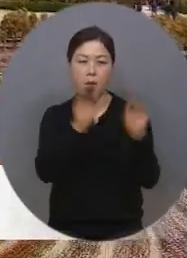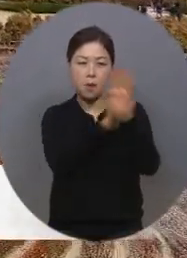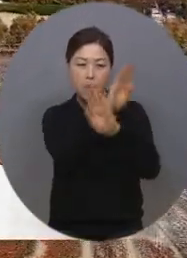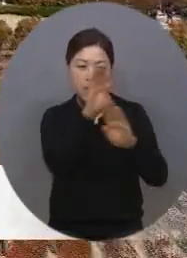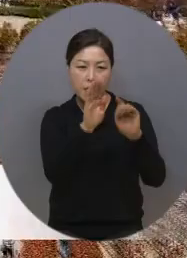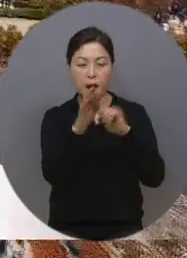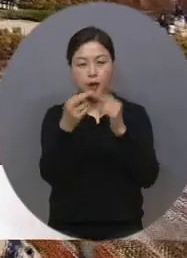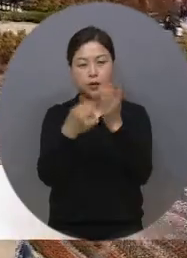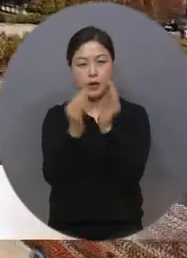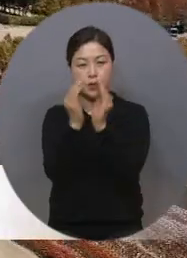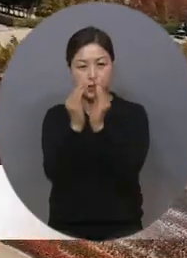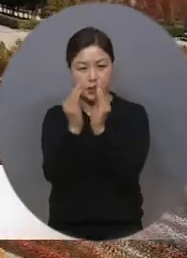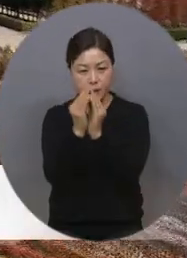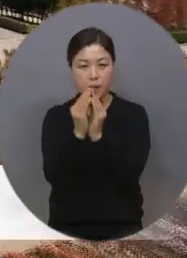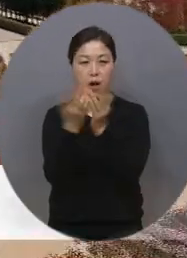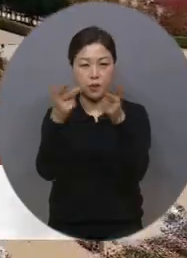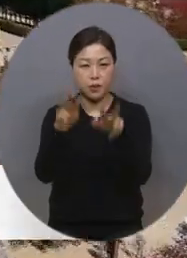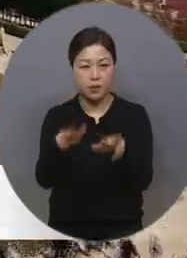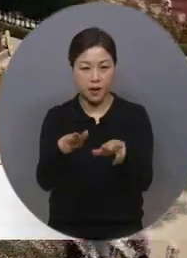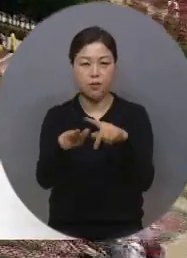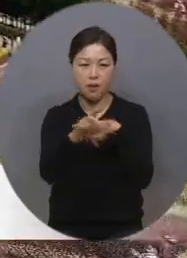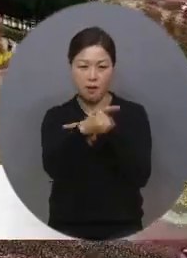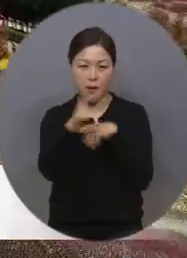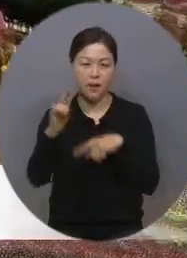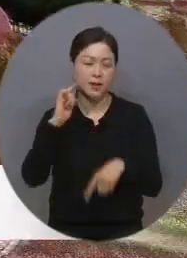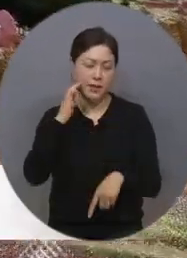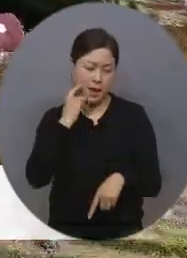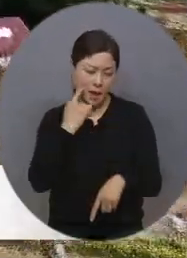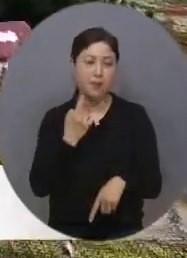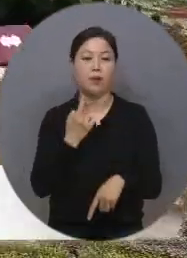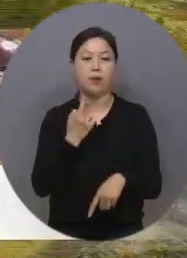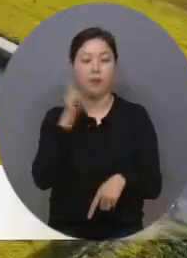등 각종 조형물과 함께 장관을 이룰 예정입니다.